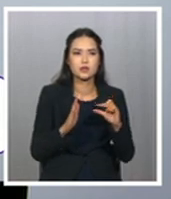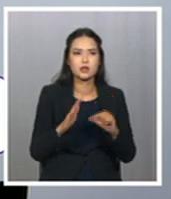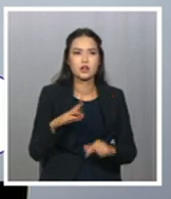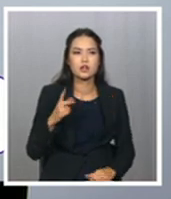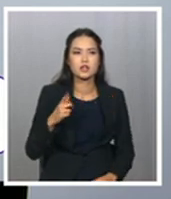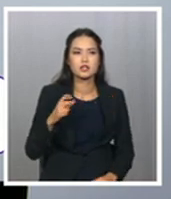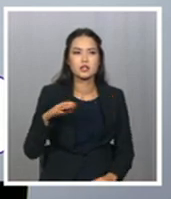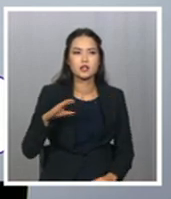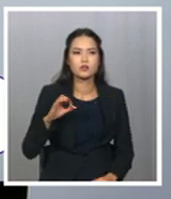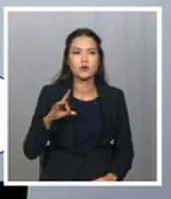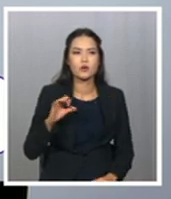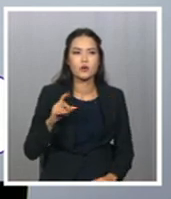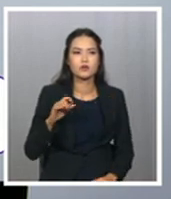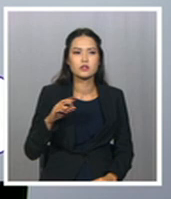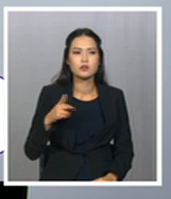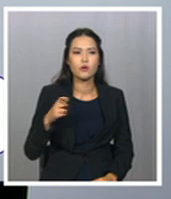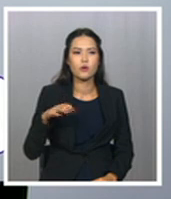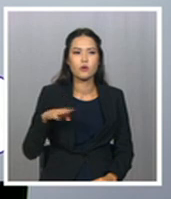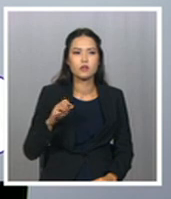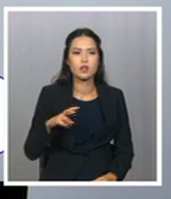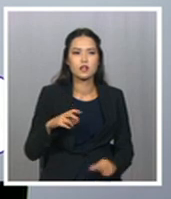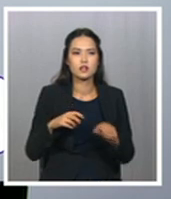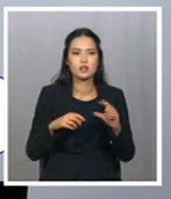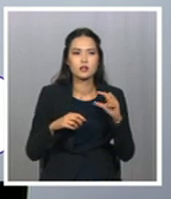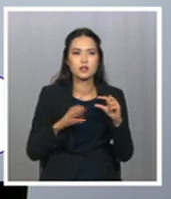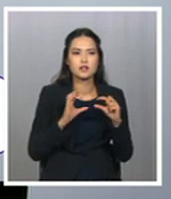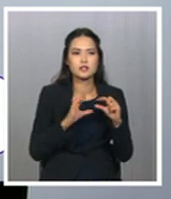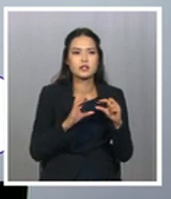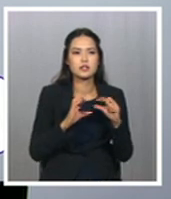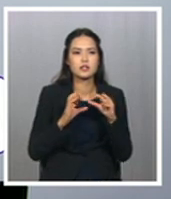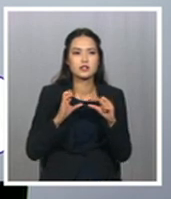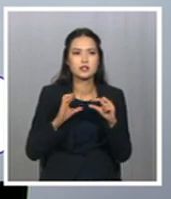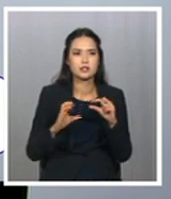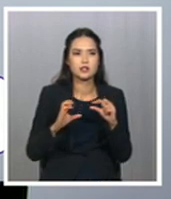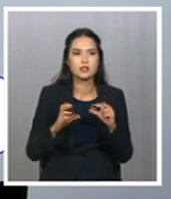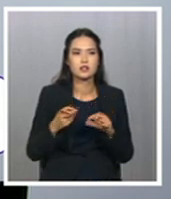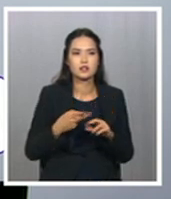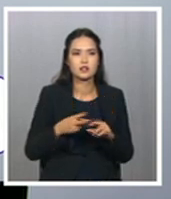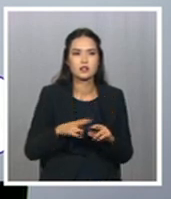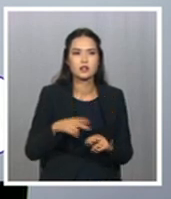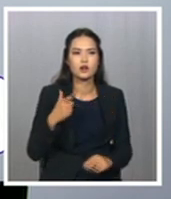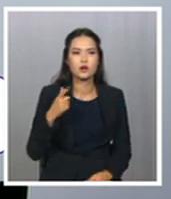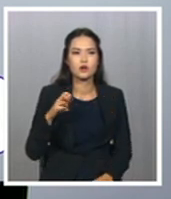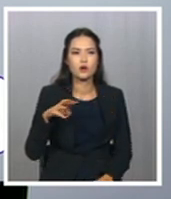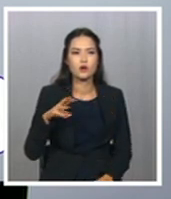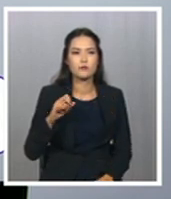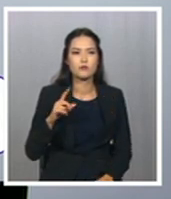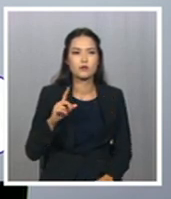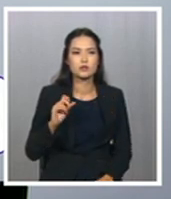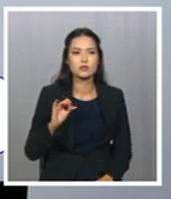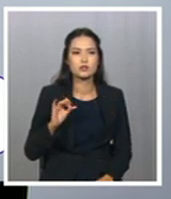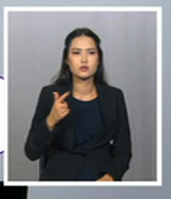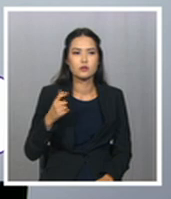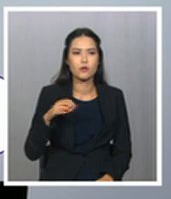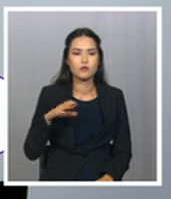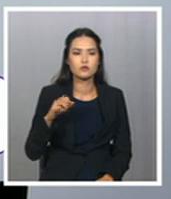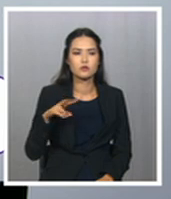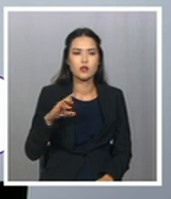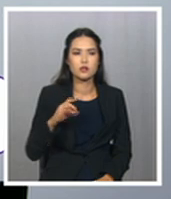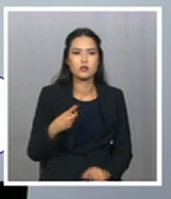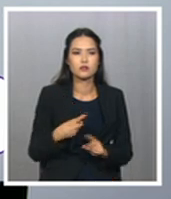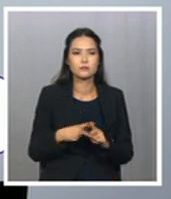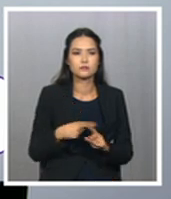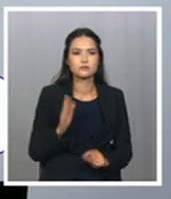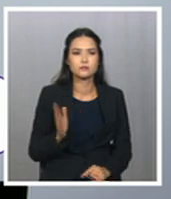ол бізде гетерозиготалы болып табылады. Ал екі бірдей рецессивті дара, ол гомозиготалы дара болып